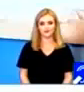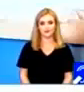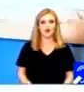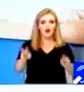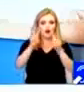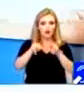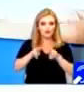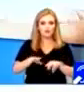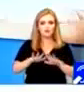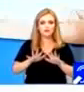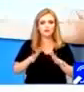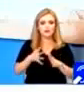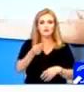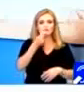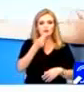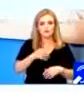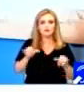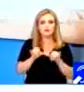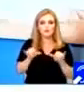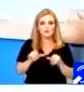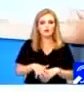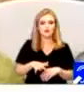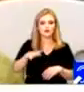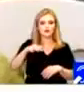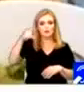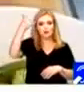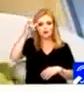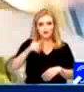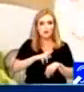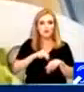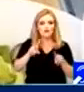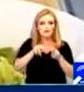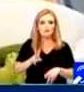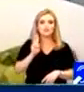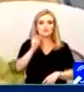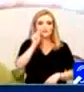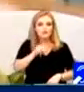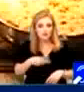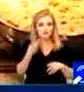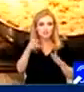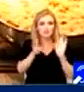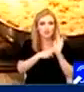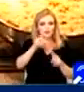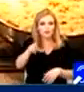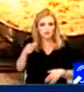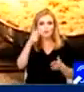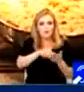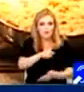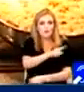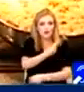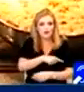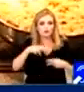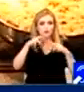Anchetă penală în cazul unei intoxicații alimentare în masă la Bălți. Polițiștii investigează cine se face vinovat după ce 37 de persoane au ajuns la